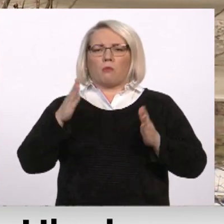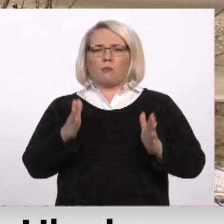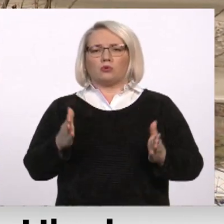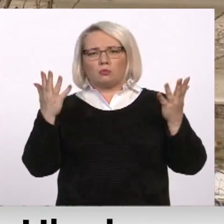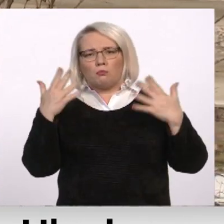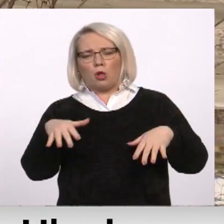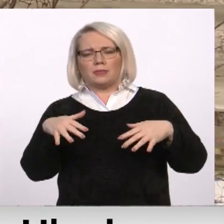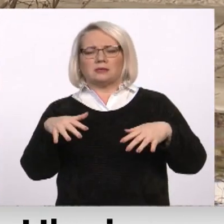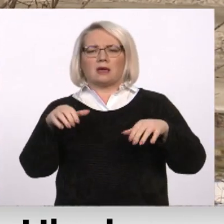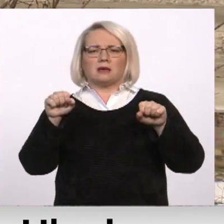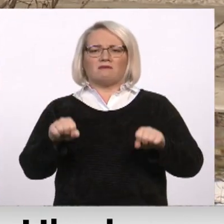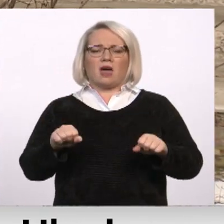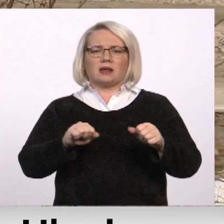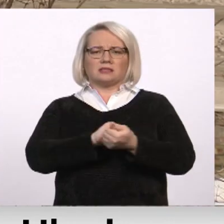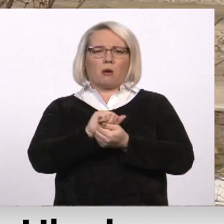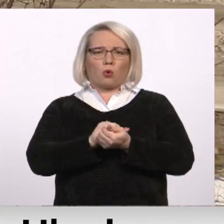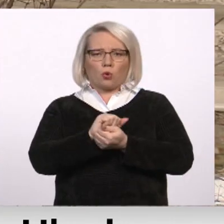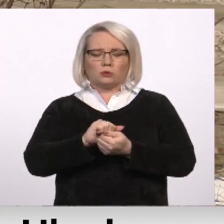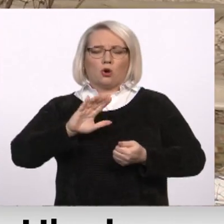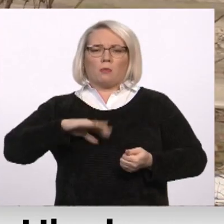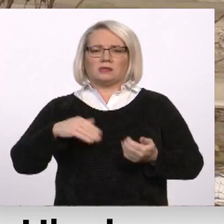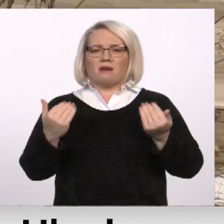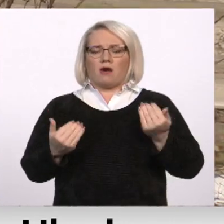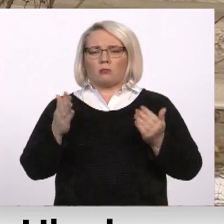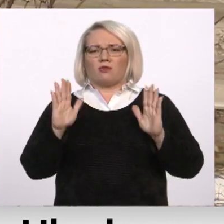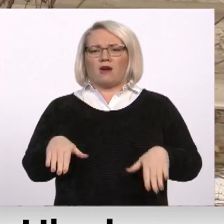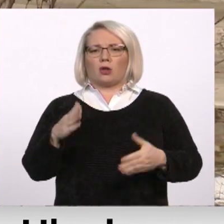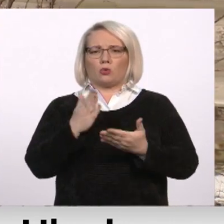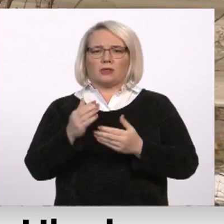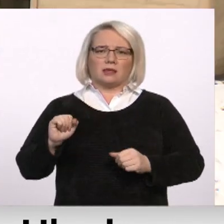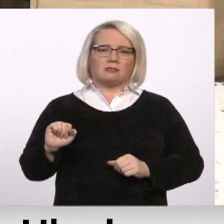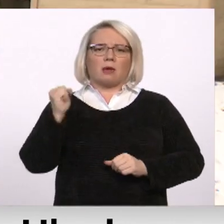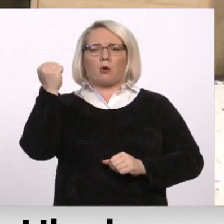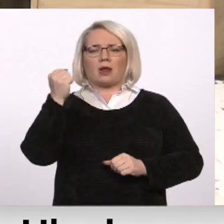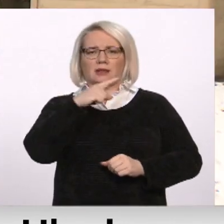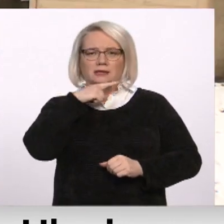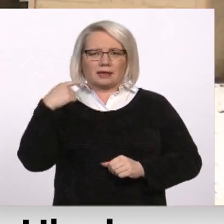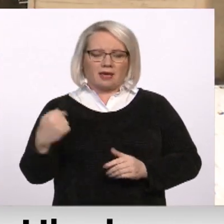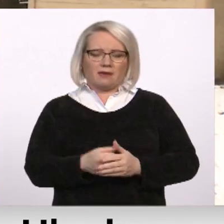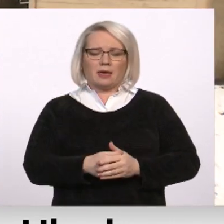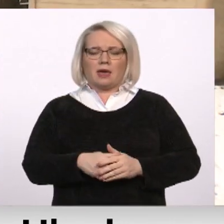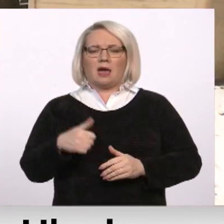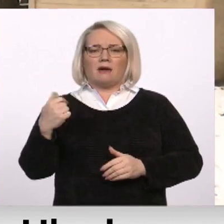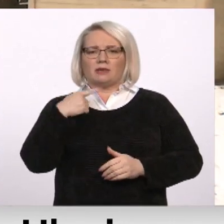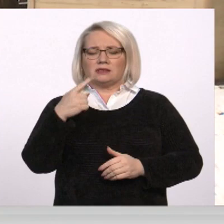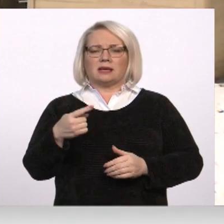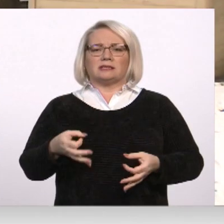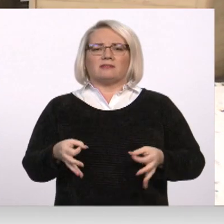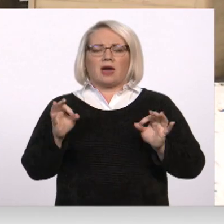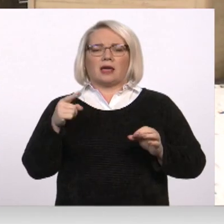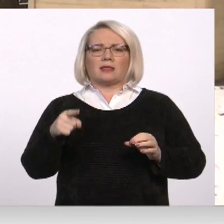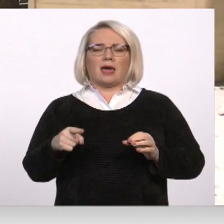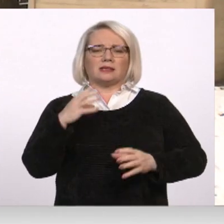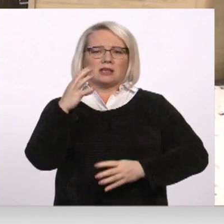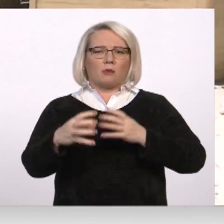politiskā režīma sabrukums. Un pēc tam varbūt var sekot demokrātija. Ļoti svarīgi, ka tā ir starptautiska kampaņa,